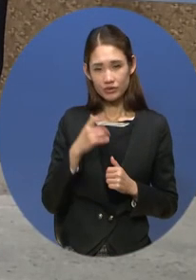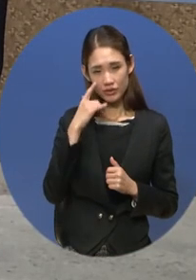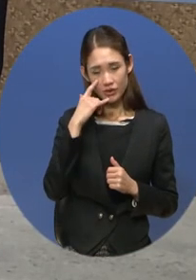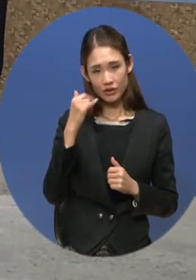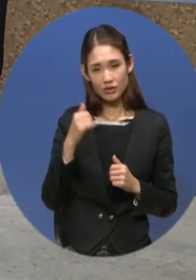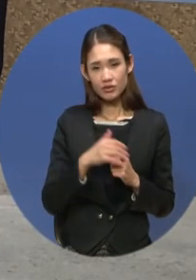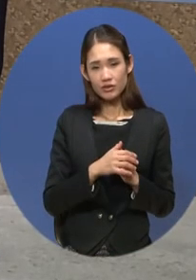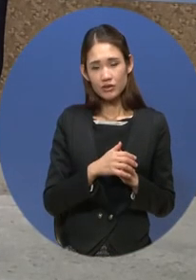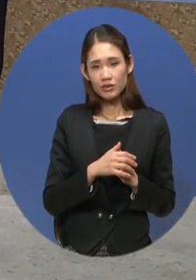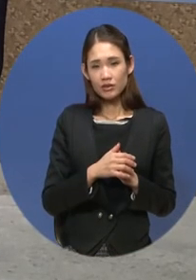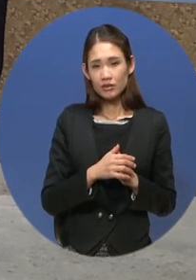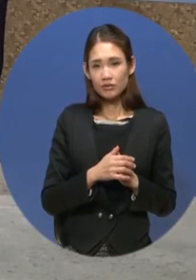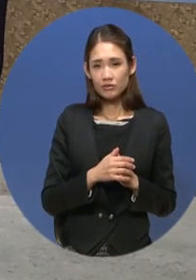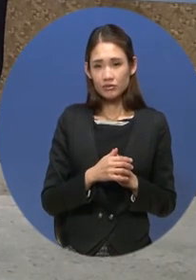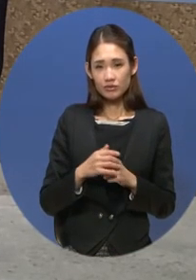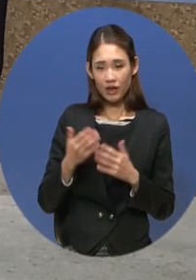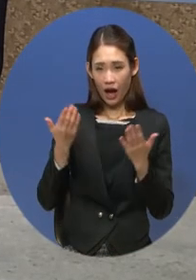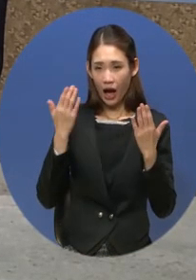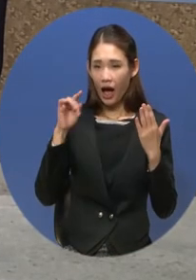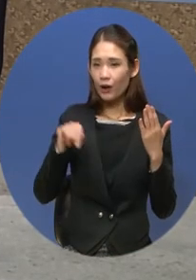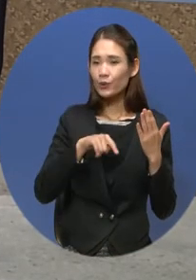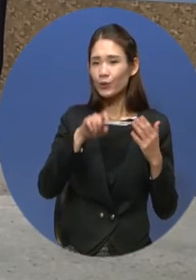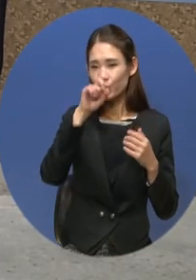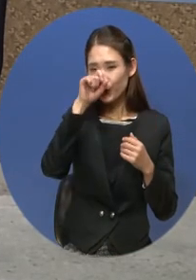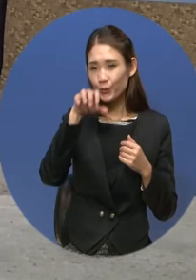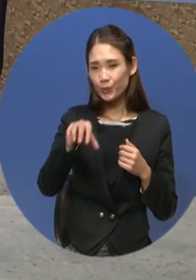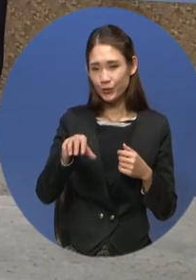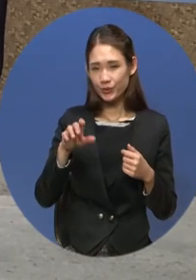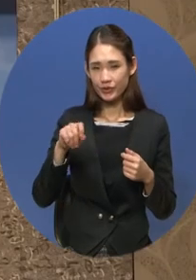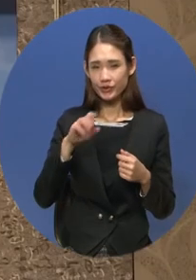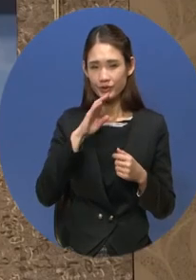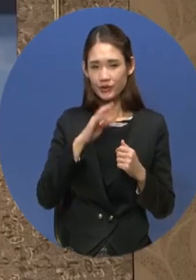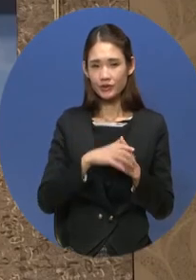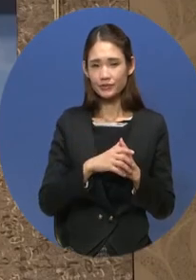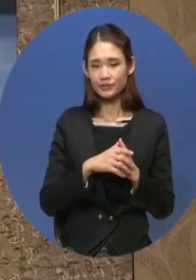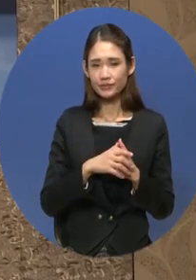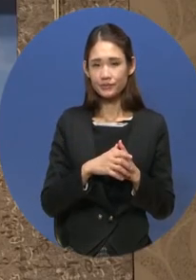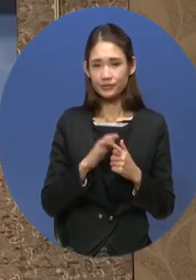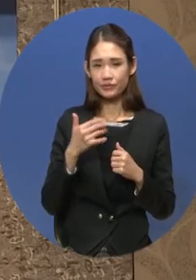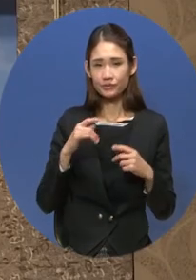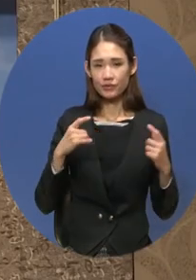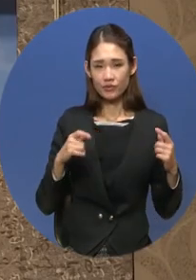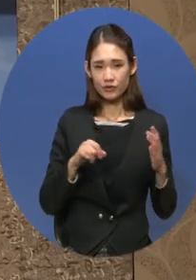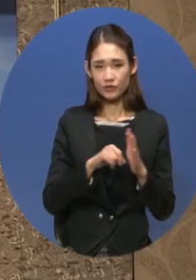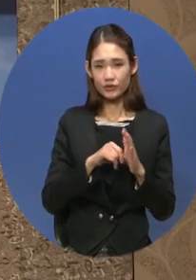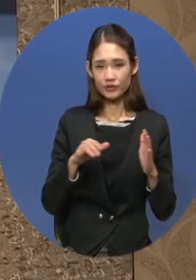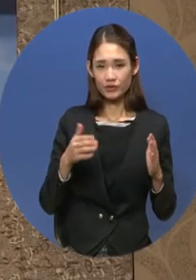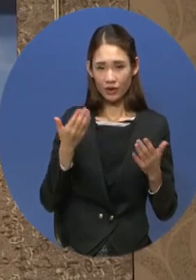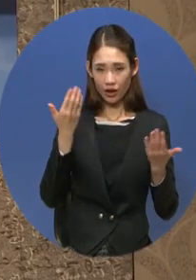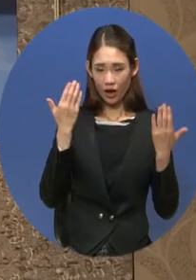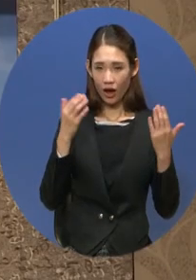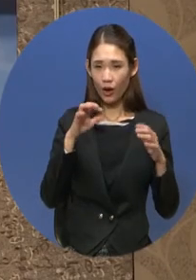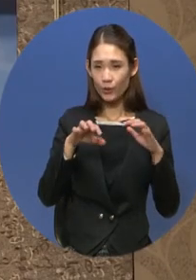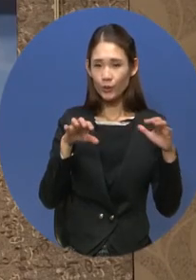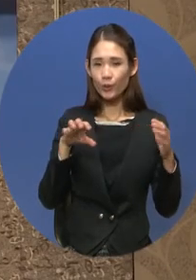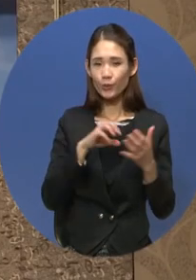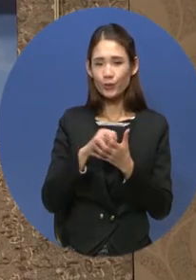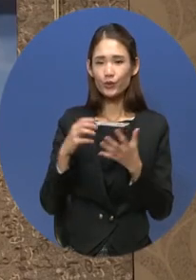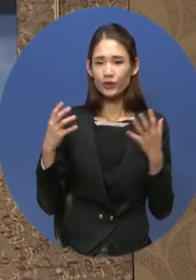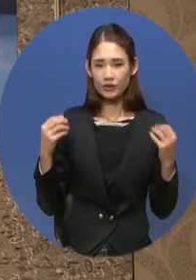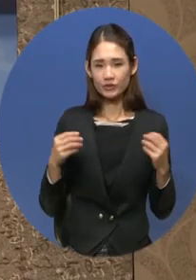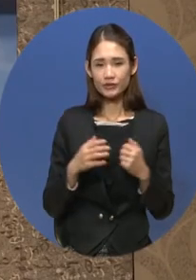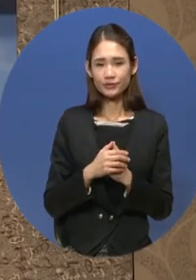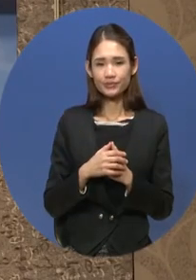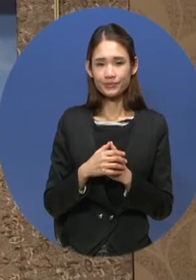학부모님들이 학군이 좋은 곳이겠죠. 그렇죠. 학군이 좋은 곳이죠. 네. 근데 사실은 우리 동남구에 유명한 학교들이 제일 많이